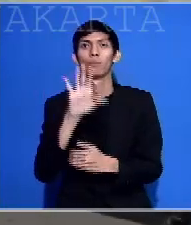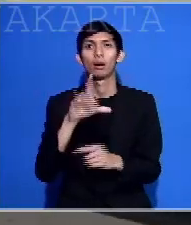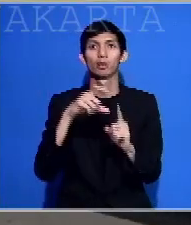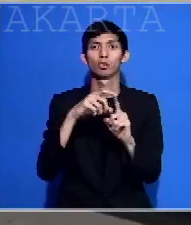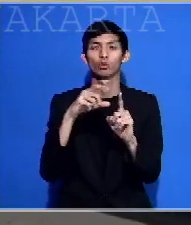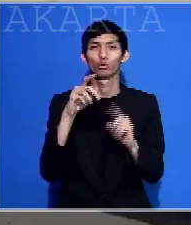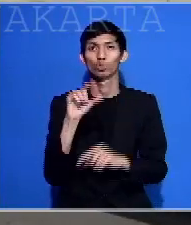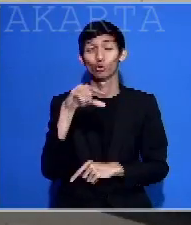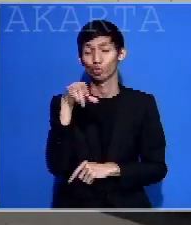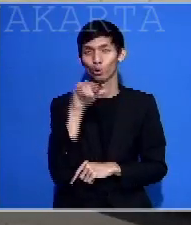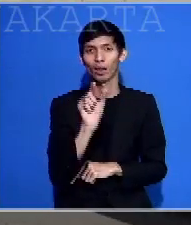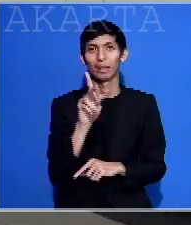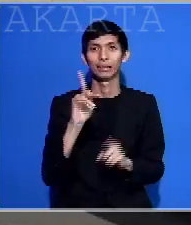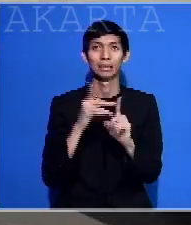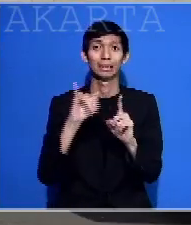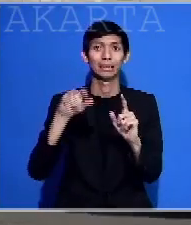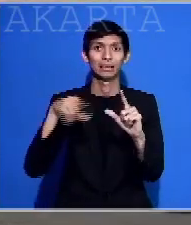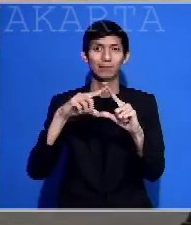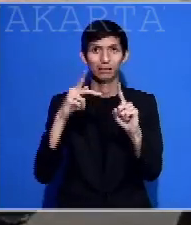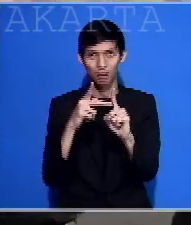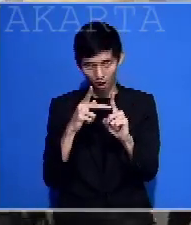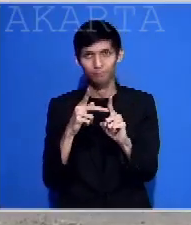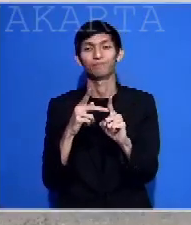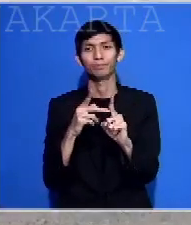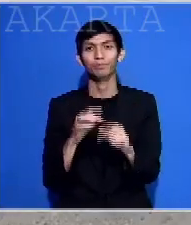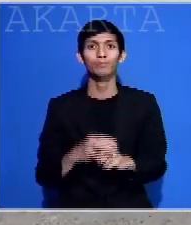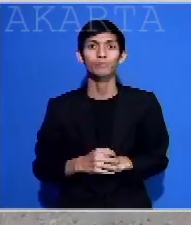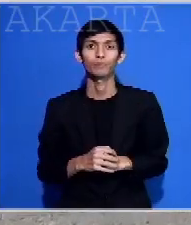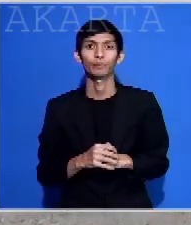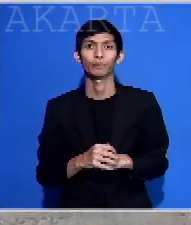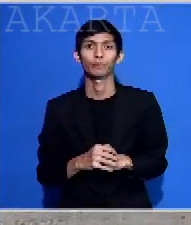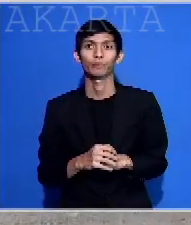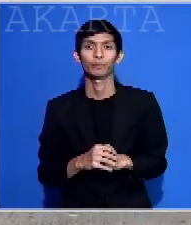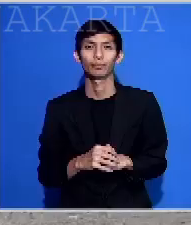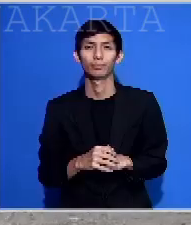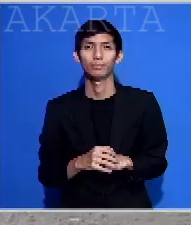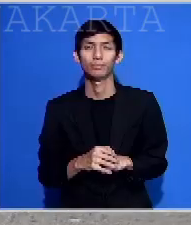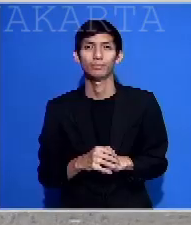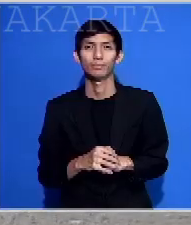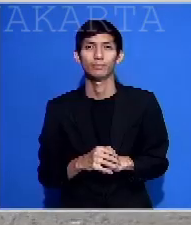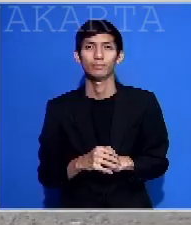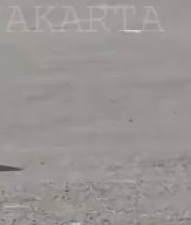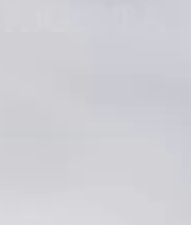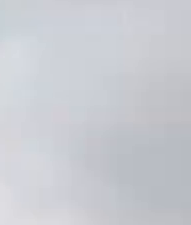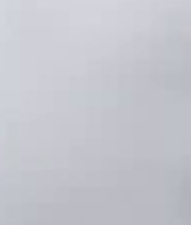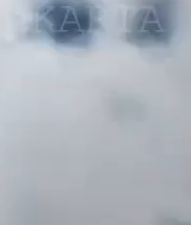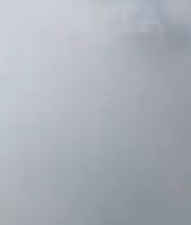Selasa 11 Juni pukul 12 siang waktu Arab Saudi dari Mekah Arab Saudi tim liputan TVRI